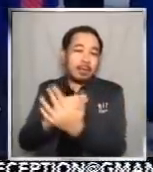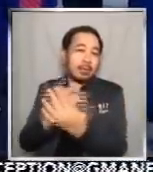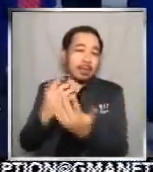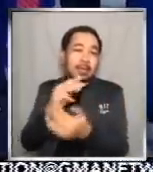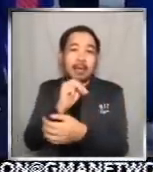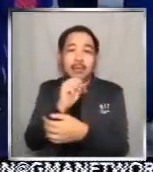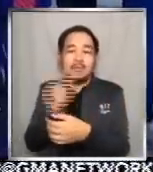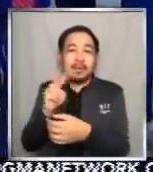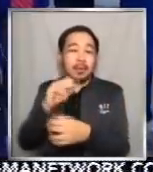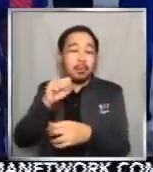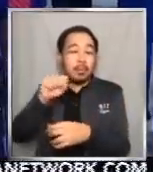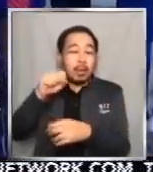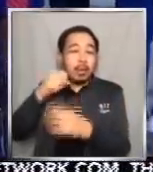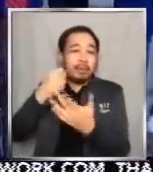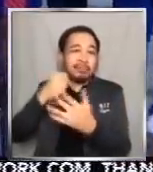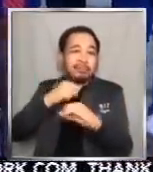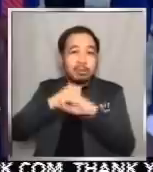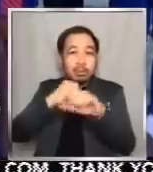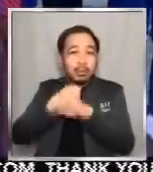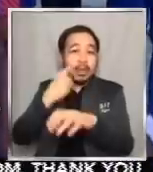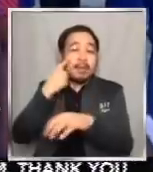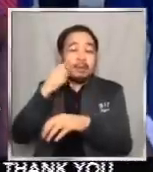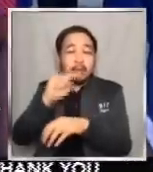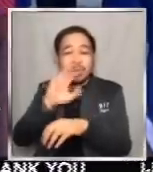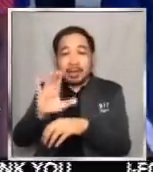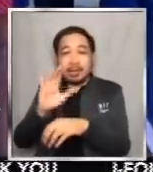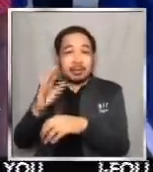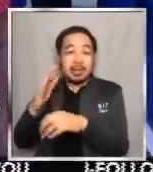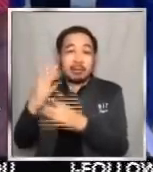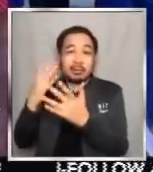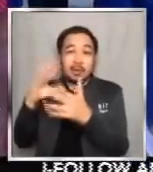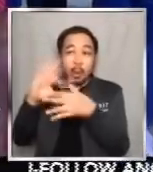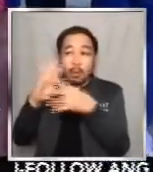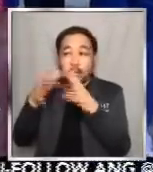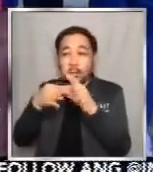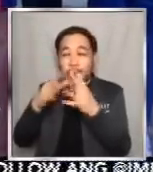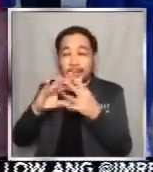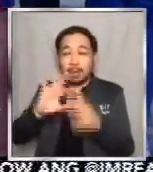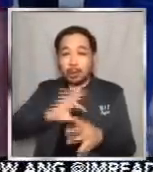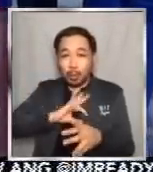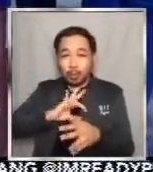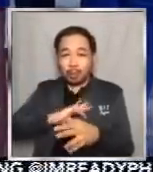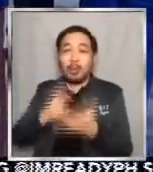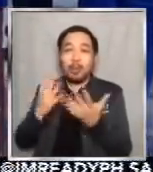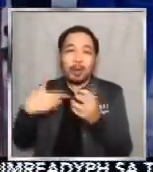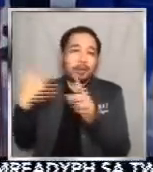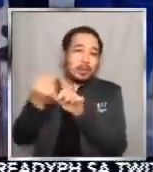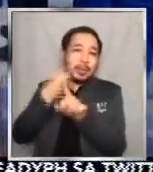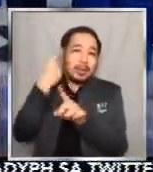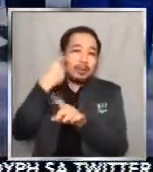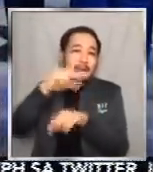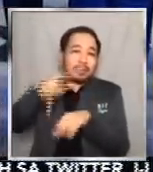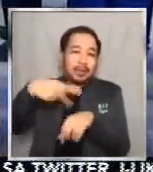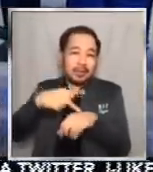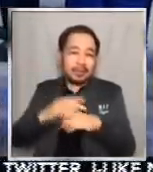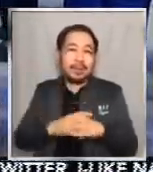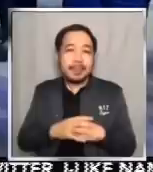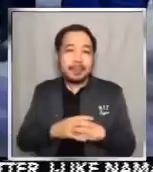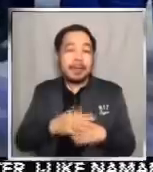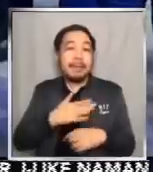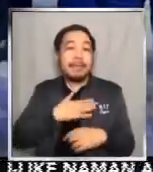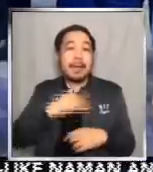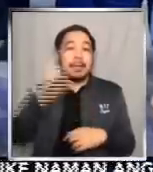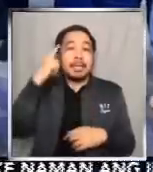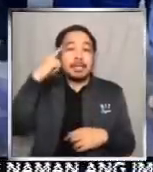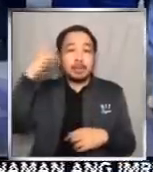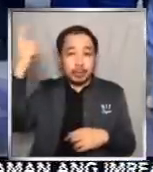ni Eumir sa napakailap na Olympic gold na nais niyang maibigay sa Pilipinas. Yung pangarap ko po kasi yun, sir, is yun yung